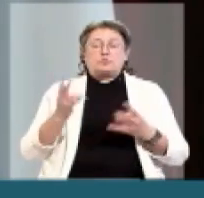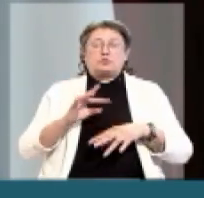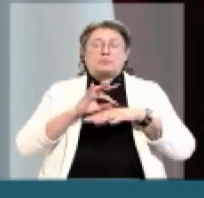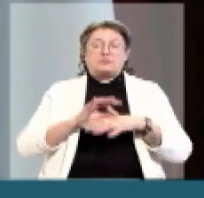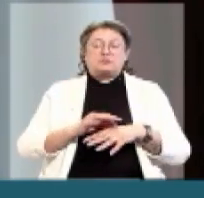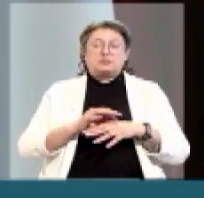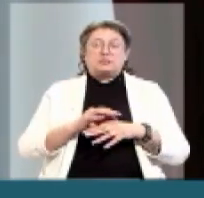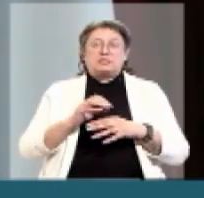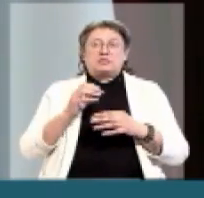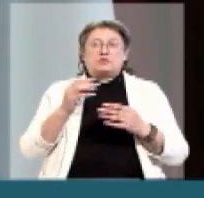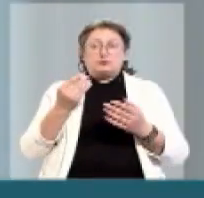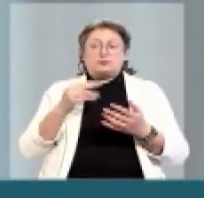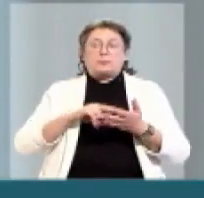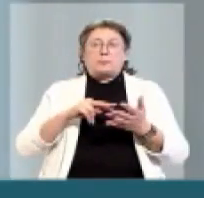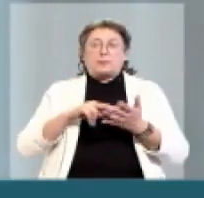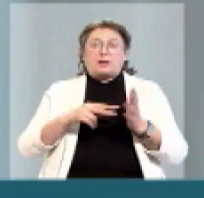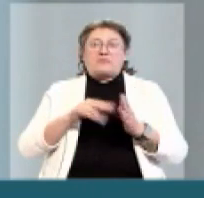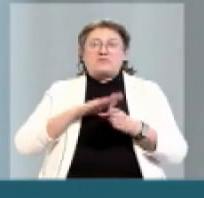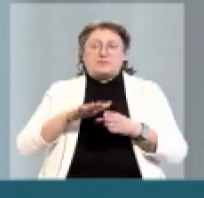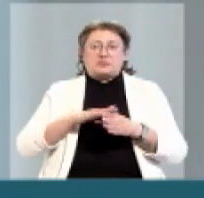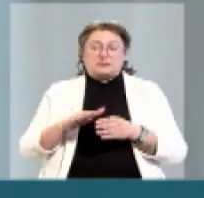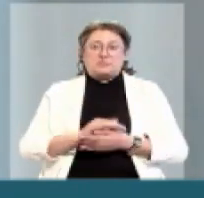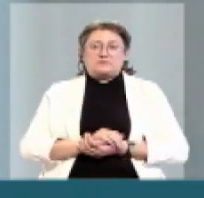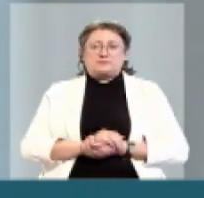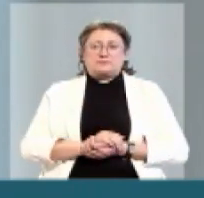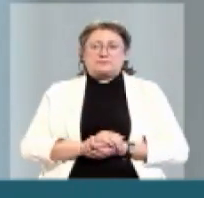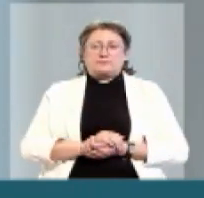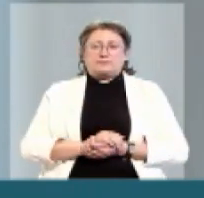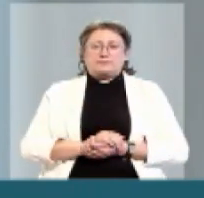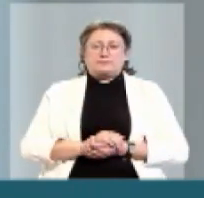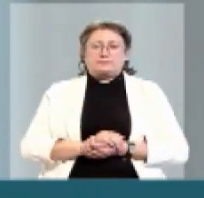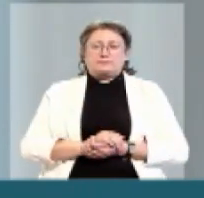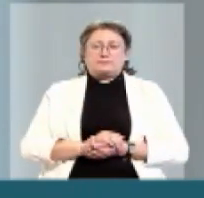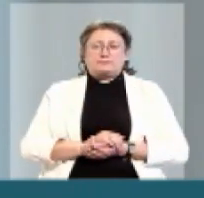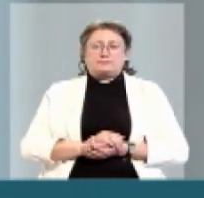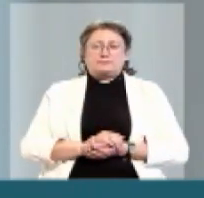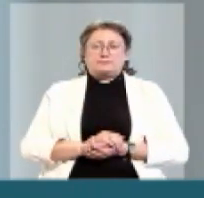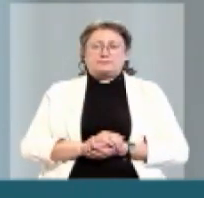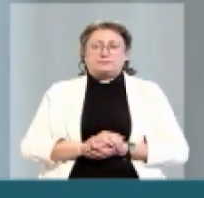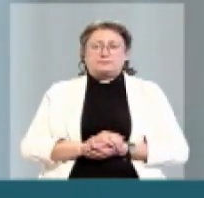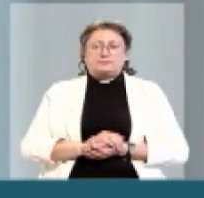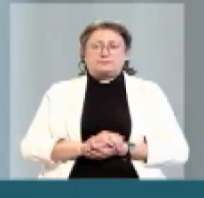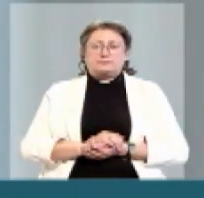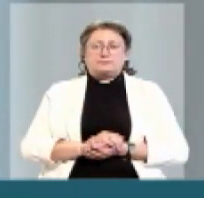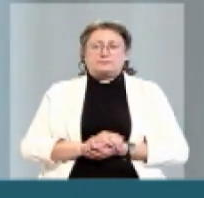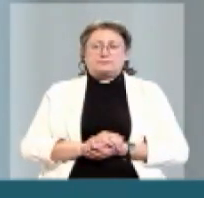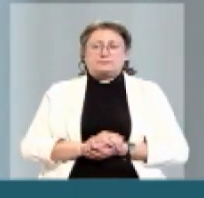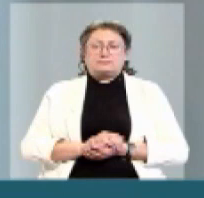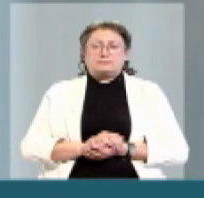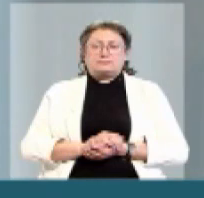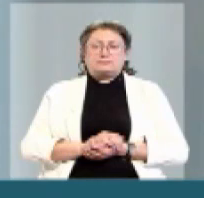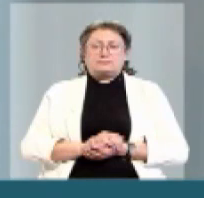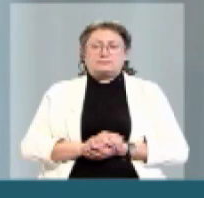90%-ға жуығы автоматтандырылған. 16 жылдан бастап облыста оқушылардың инженерлік ойлануын қалыптастыру, оларды